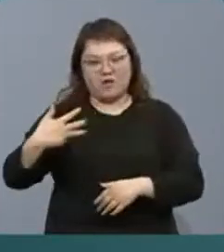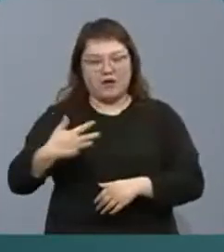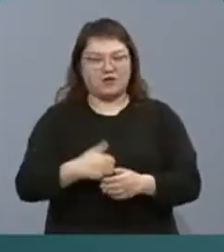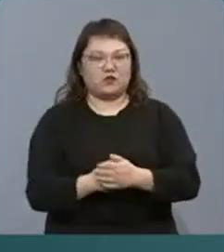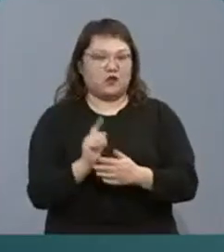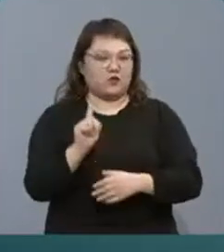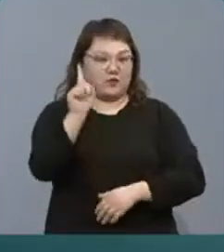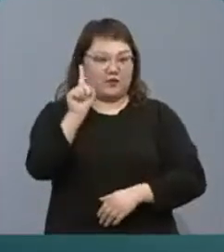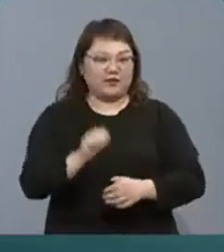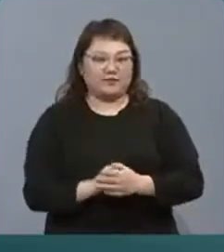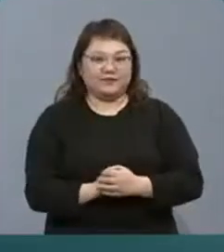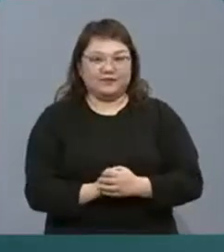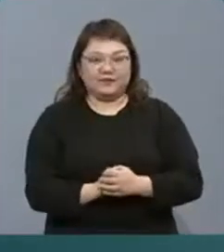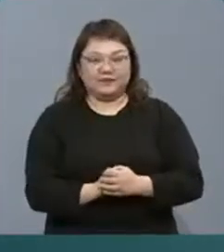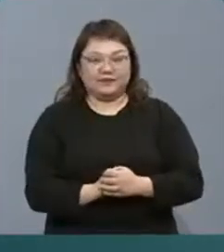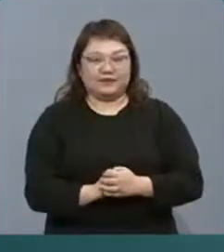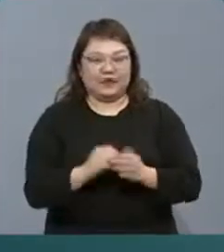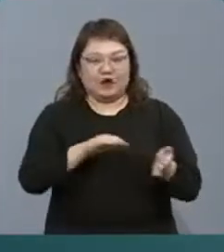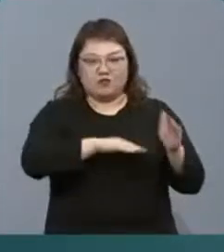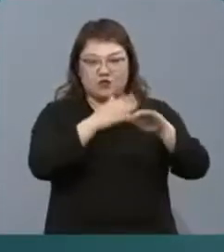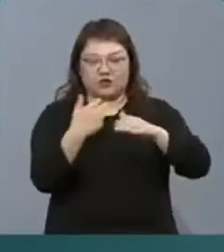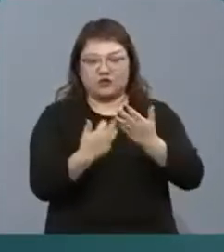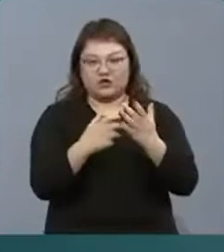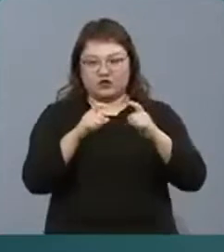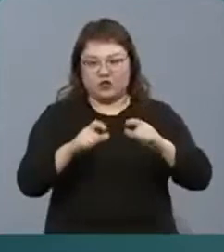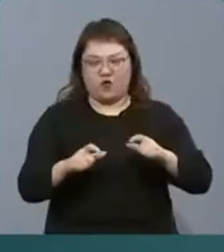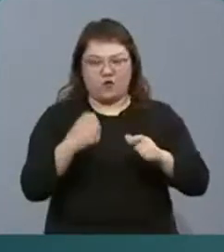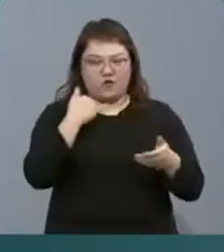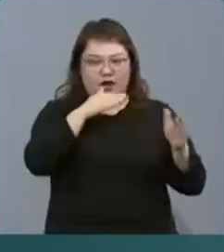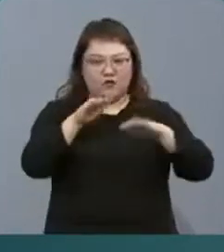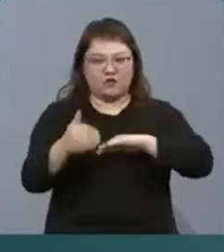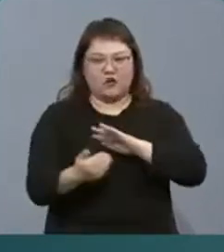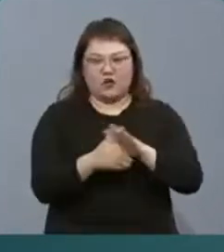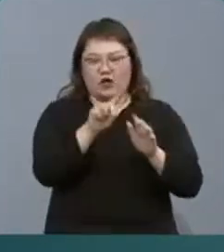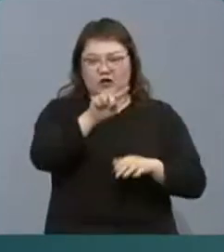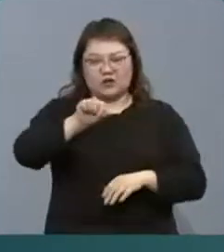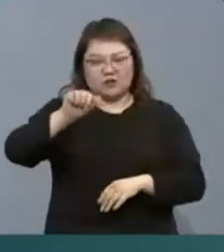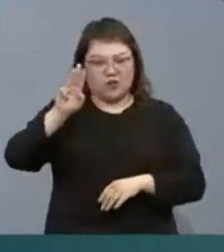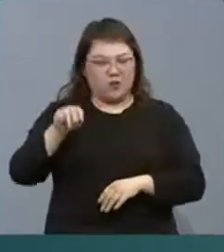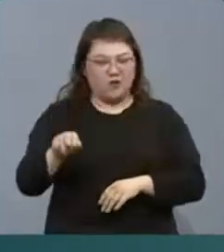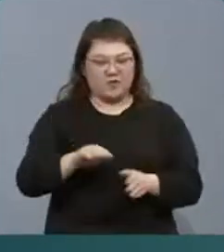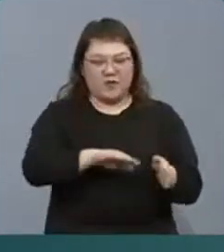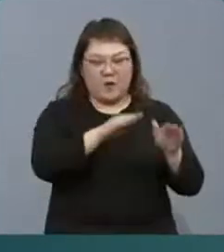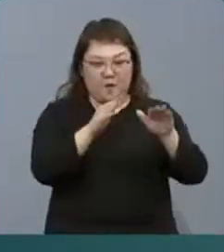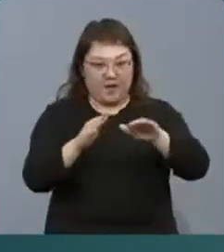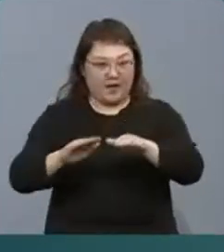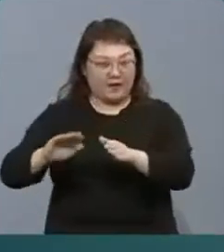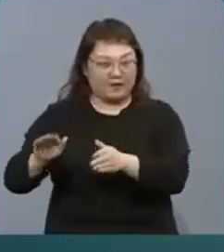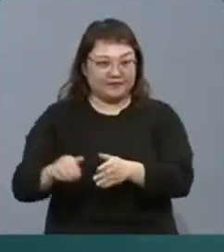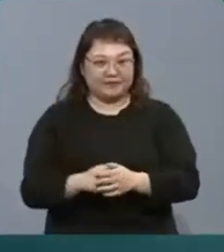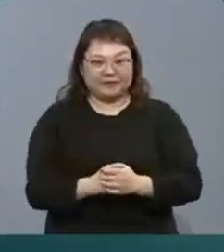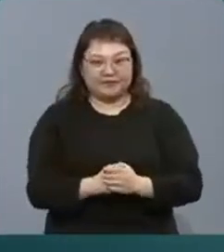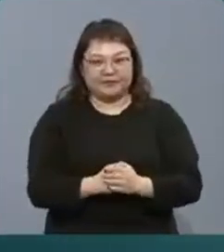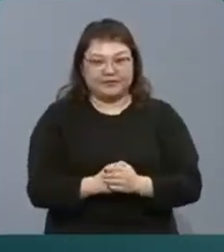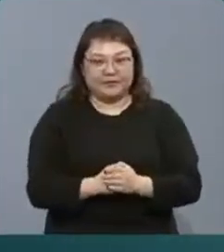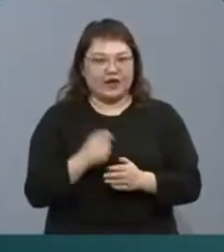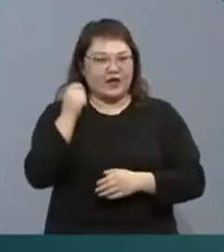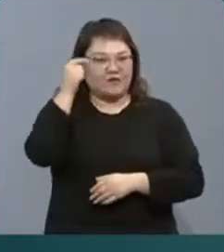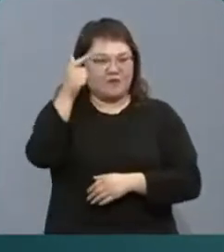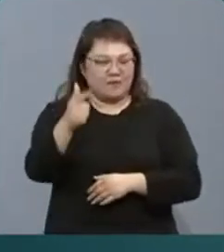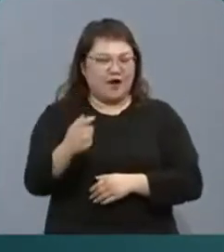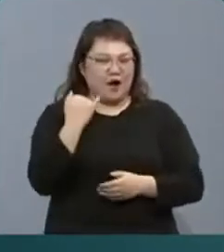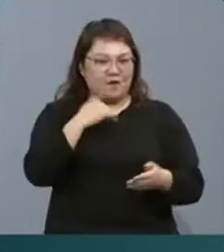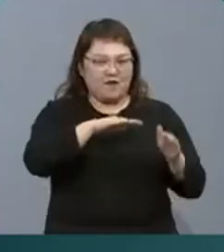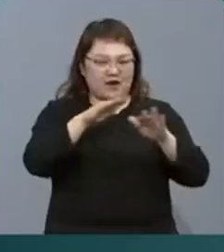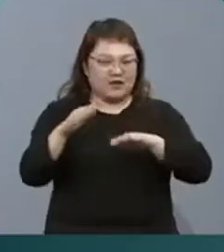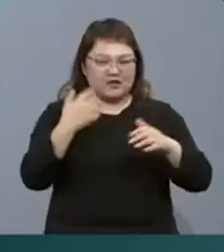높겠습니다 물결은 제주 앞바다에서 최고 1.5m 로 비교적 잔잔하게 있겠고요 남쪽 먼 바다는